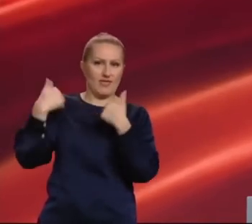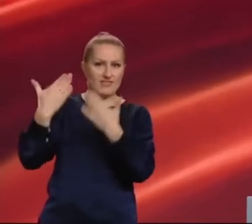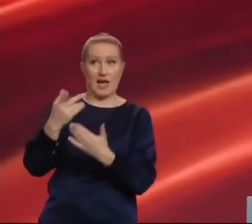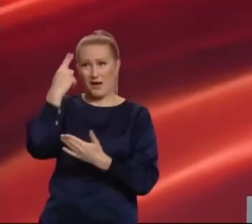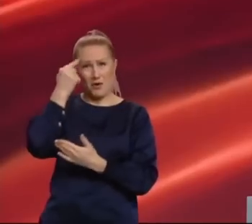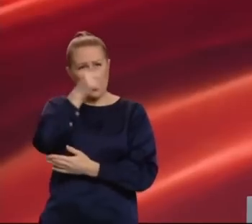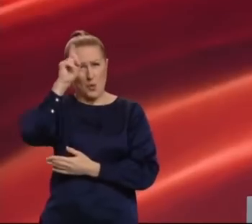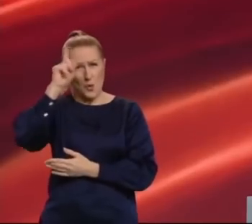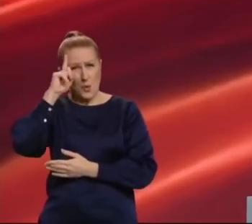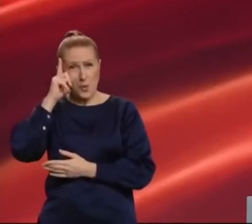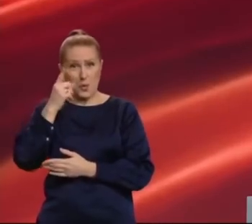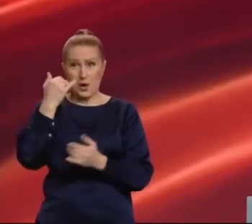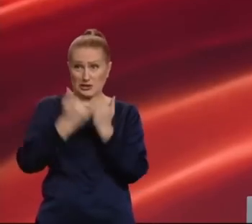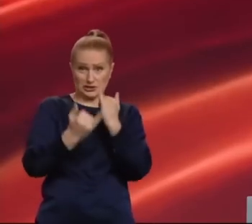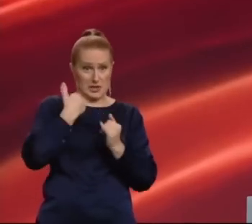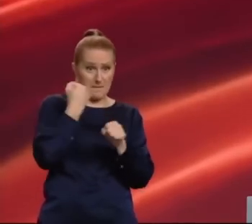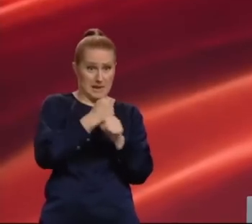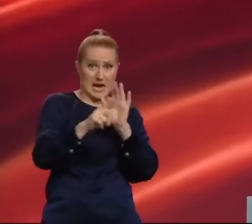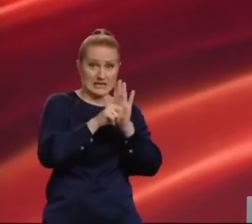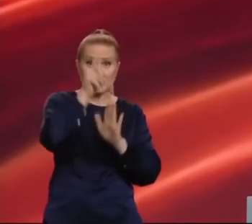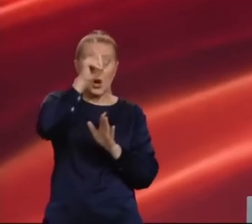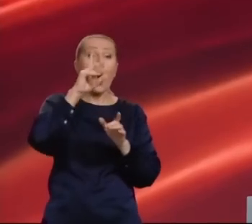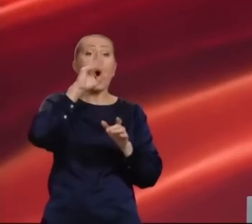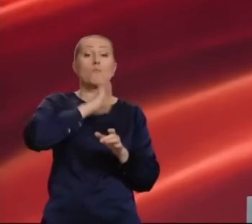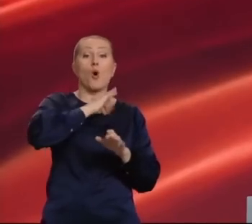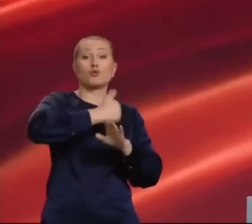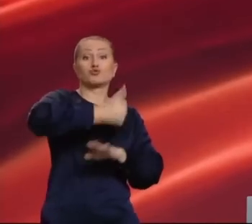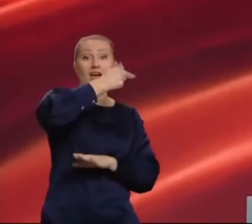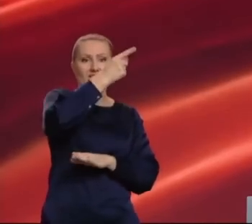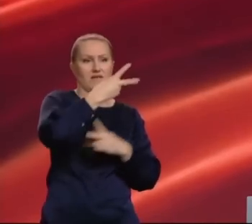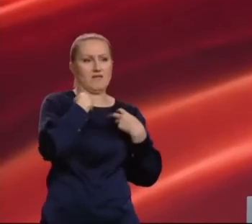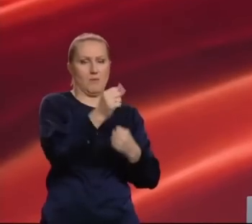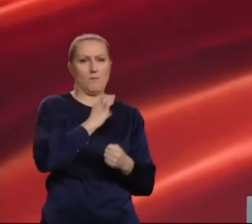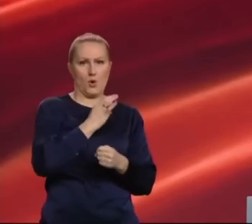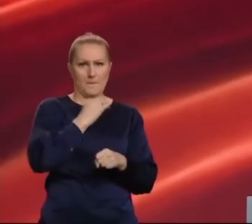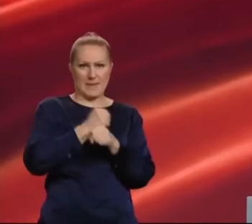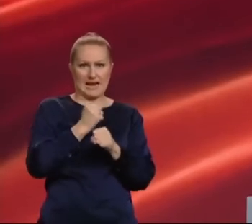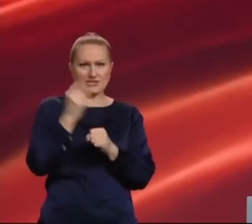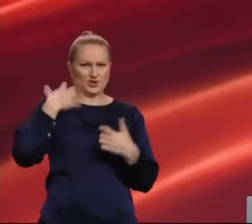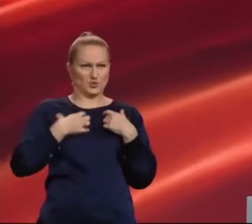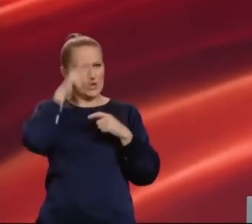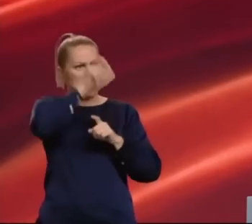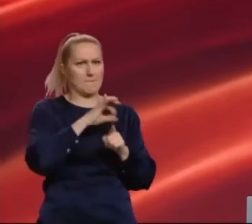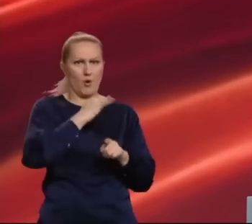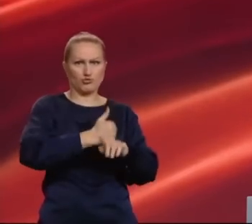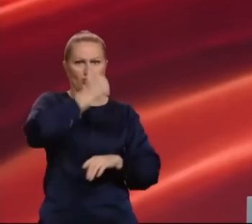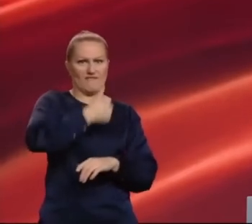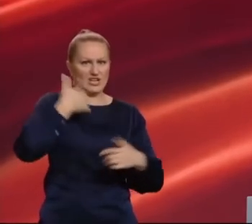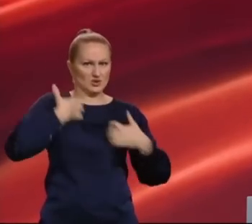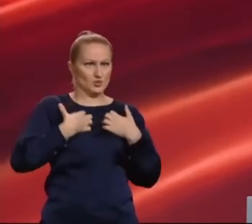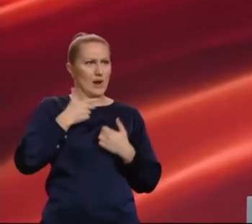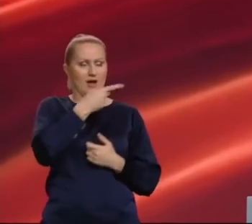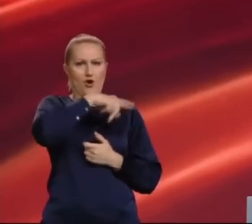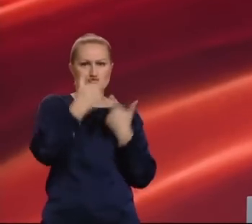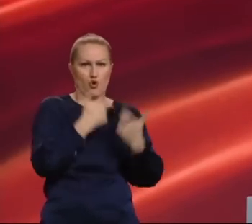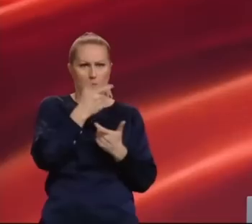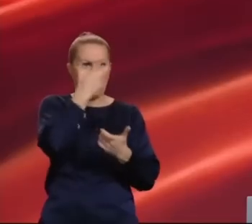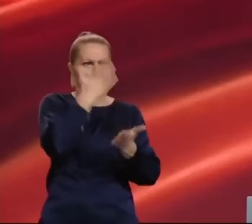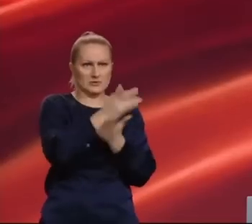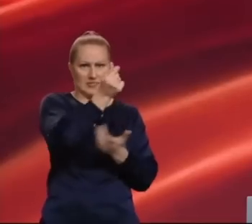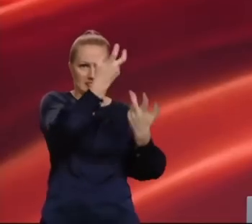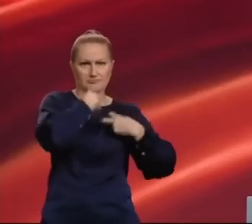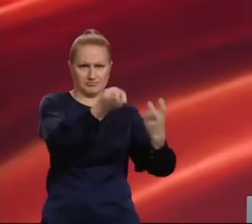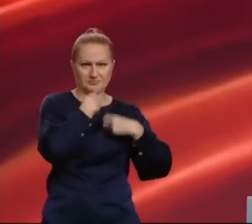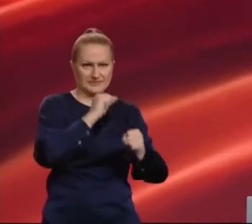że to nie jest danina na państwo, tylko są źli na swojego pracodawcę. Te rzeczy mają rozruszać polską gospodarkę,